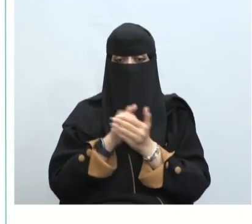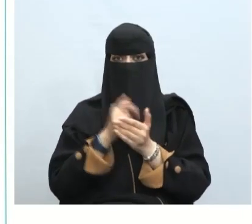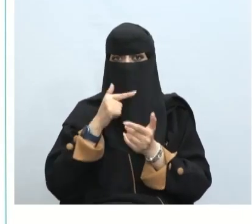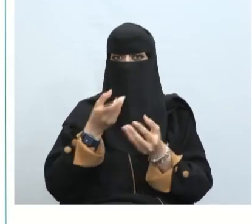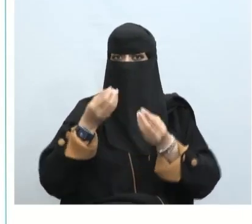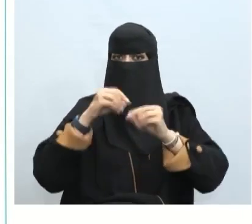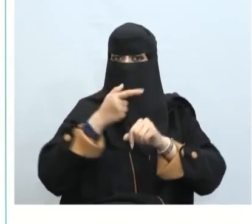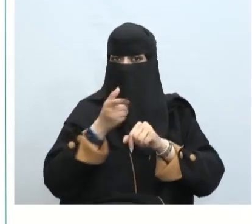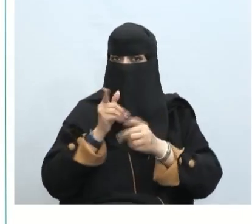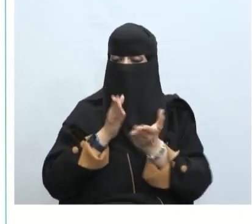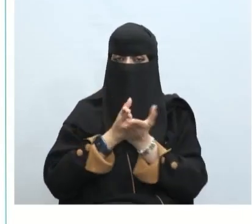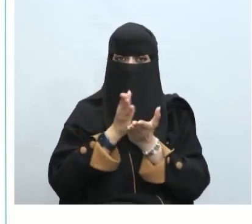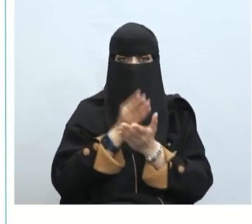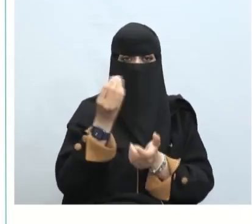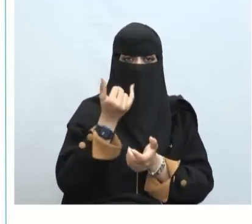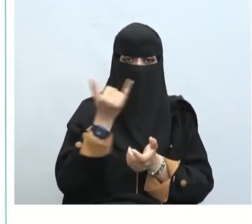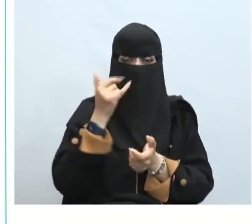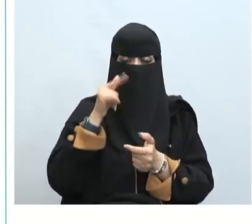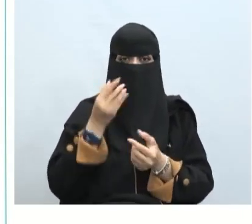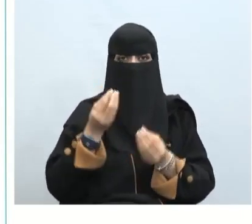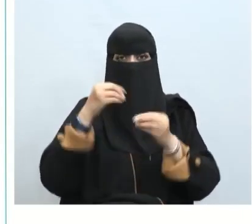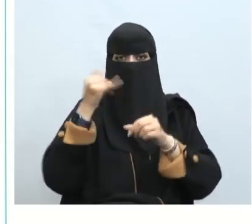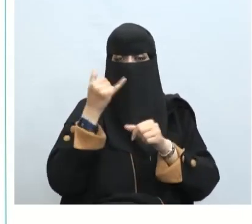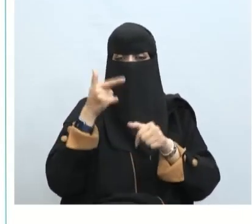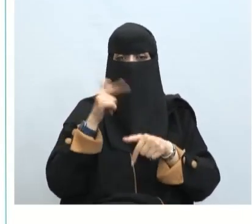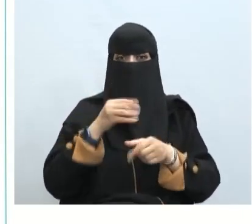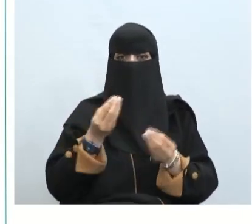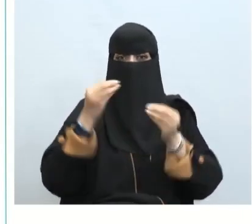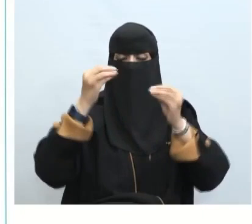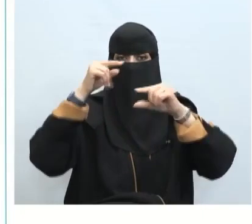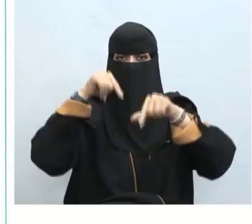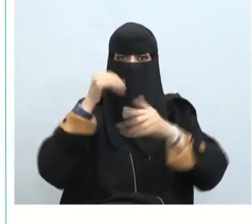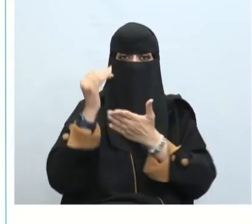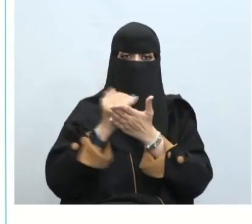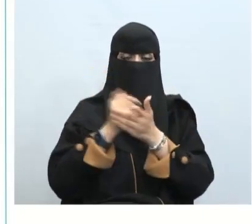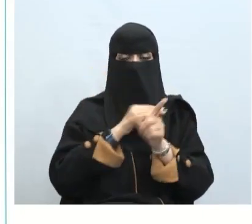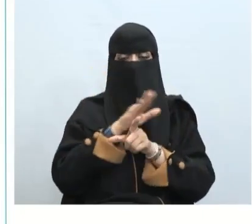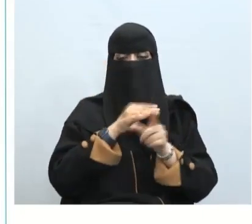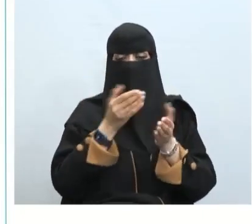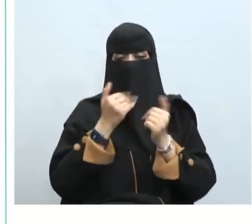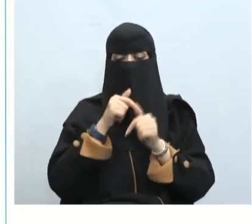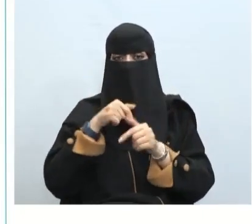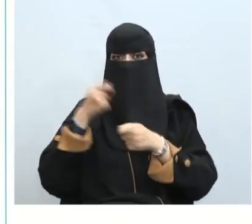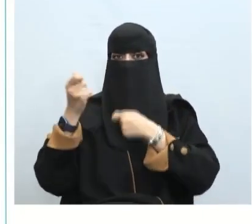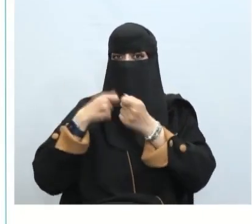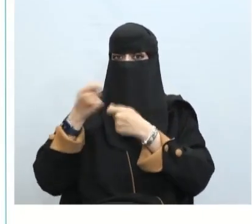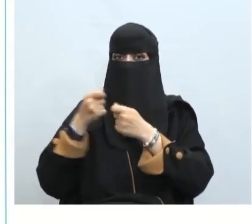كل ما كانت الاجراءات يسرى وسهله زاد الاقتصاد الوطني السوق